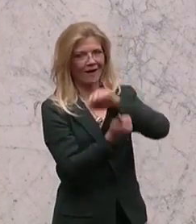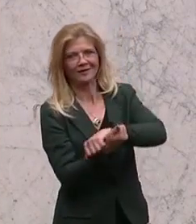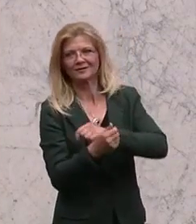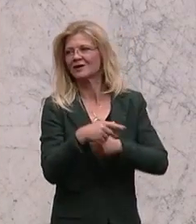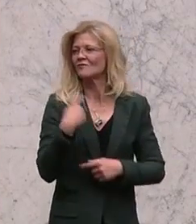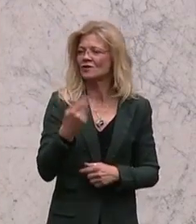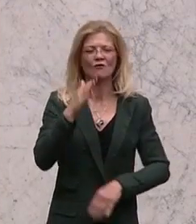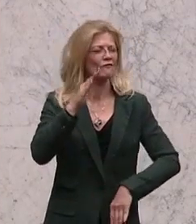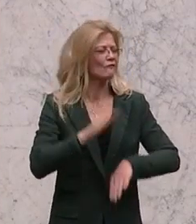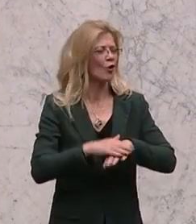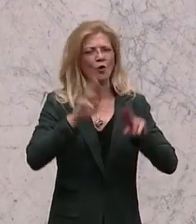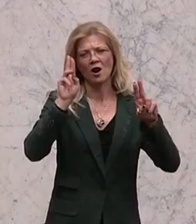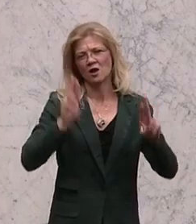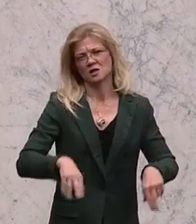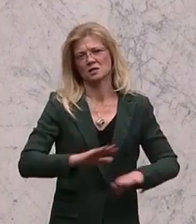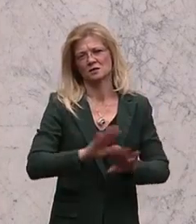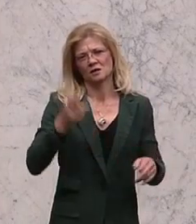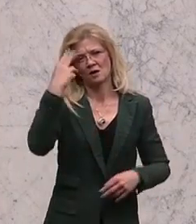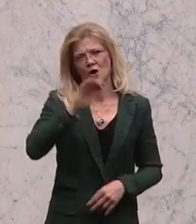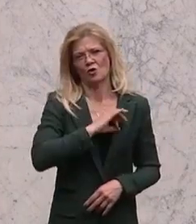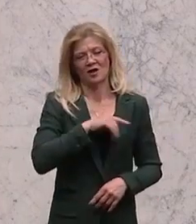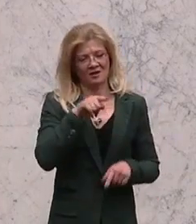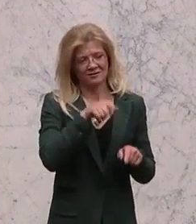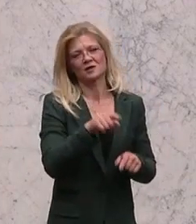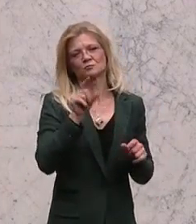ist ein Schlag gegen die organisierte Kriminalität.